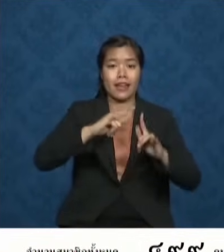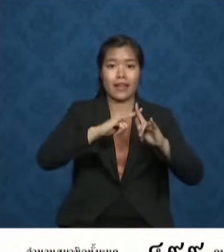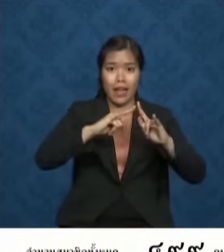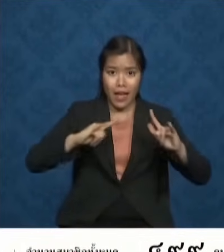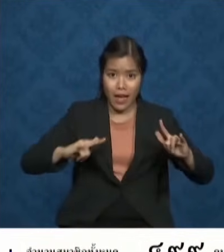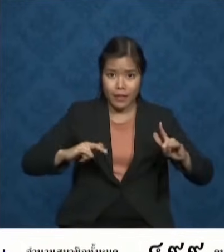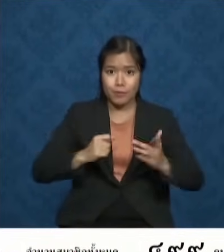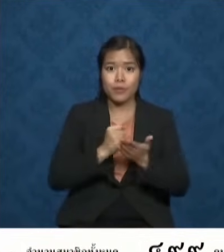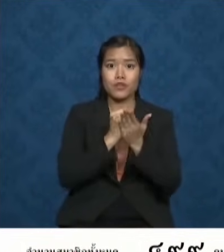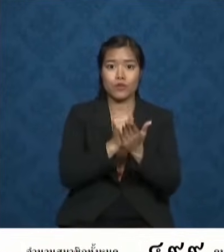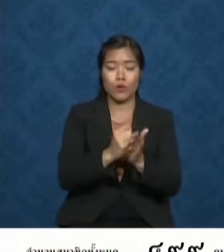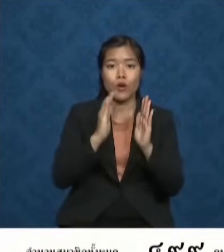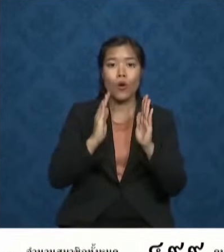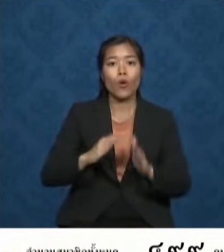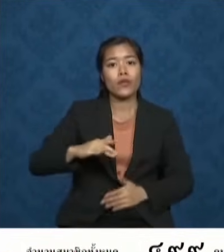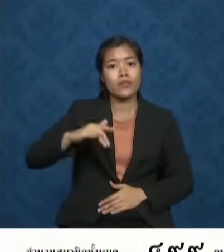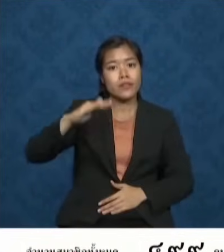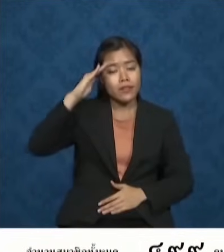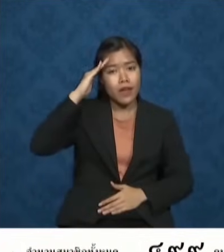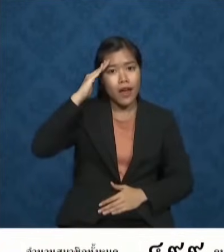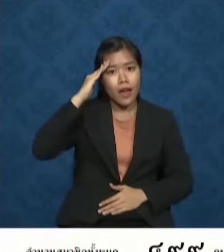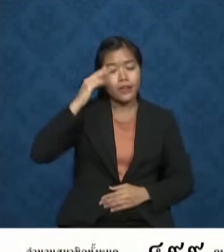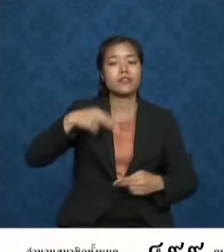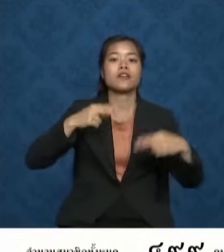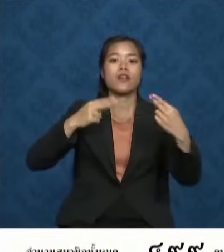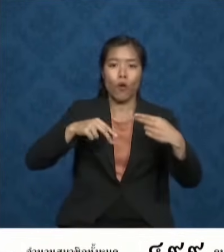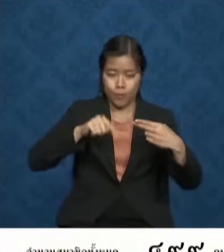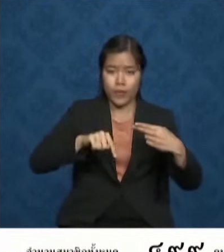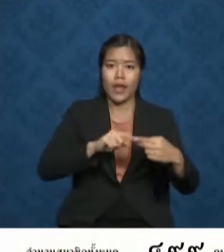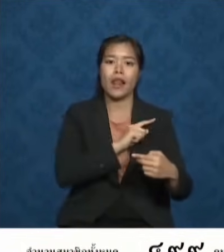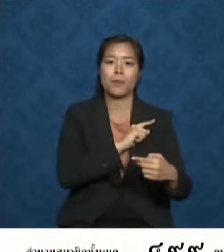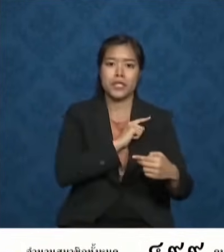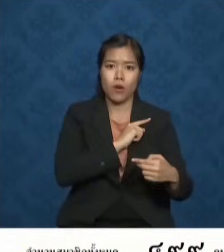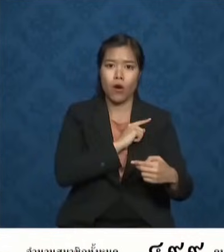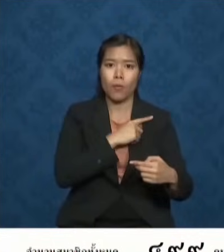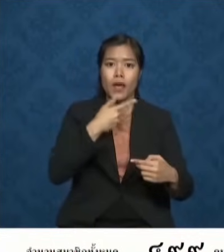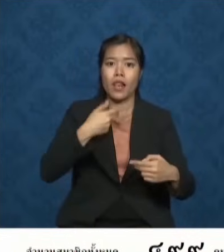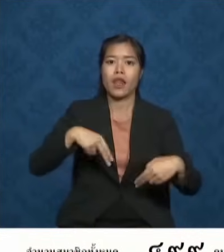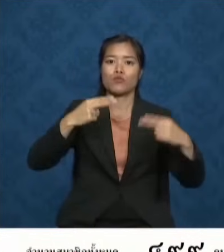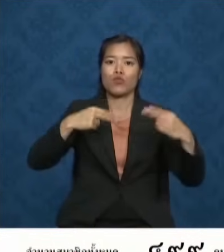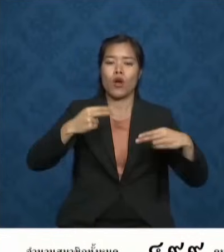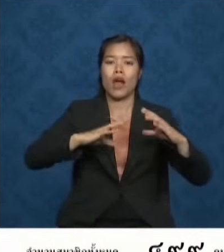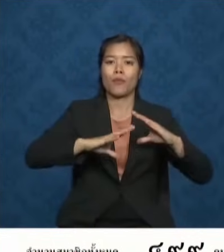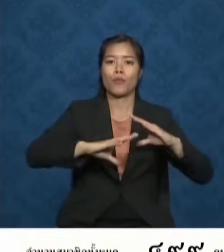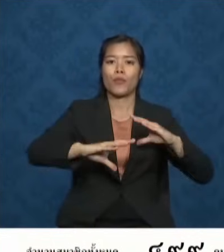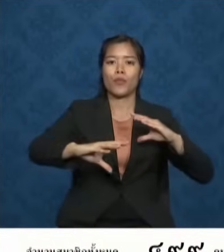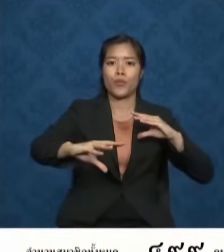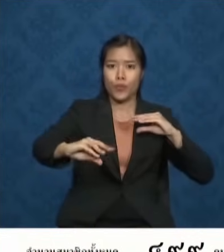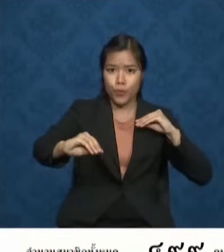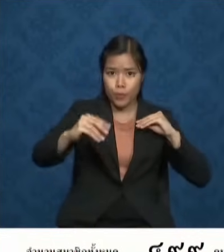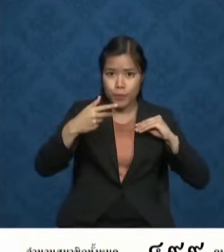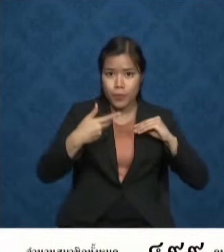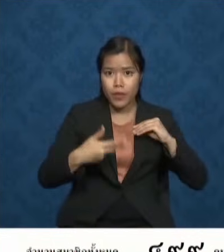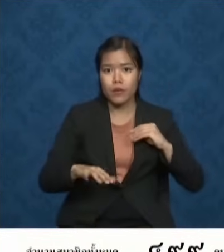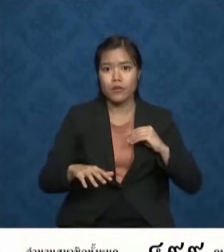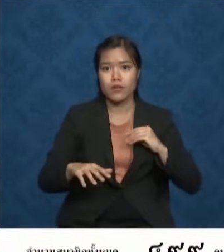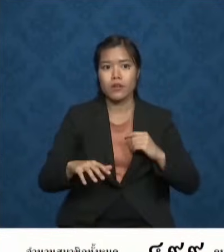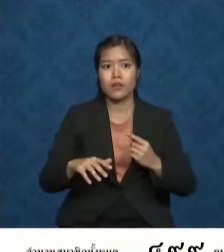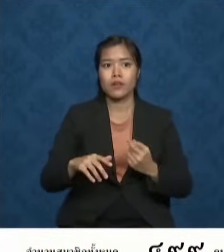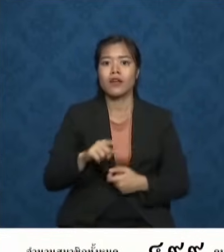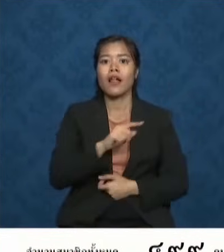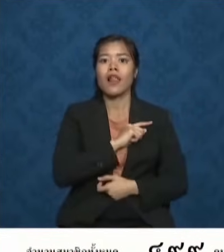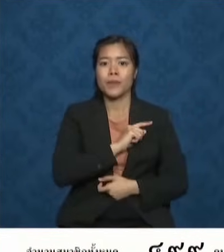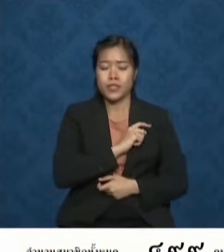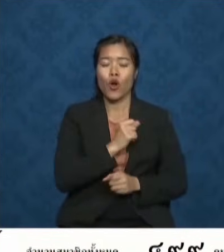รบนั่นคือภารกิจเดิมแต่พอสงครามสงบภารกิจนั้นก็ยังคงมี